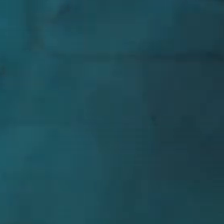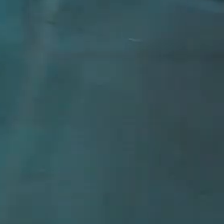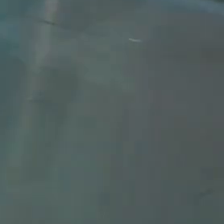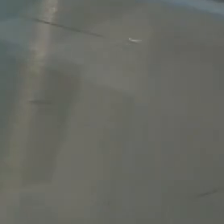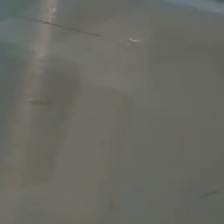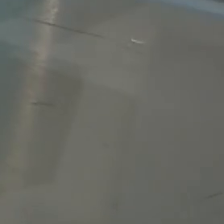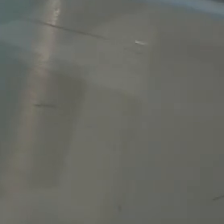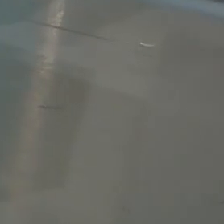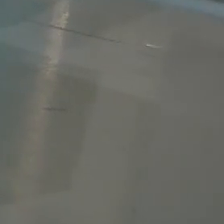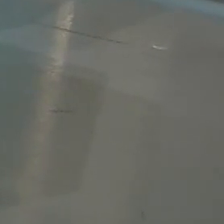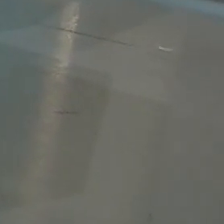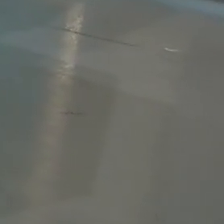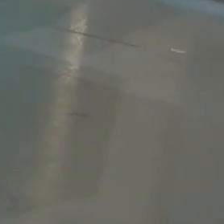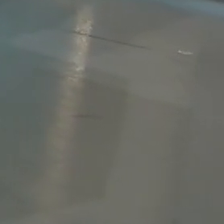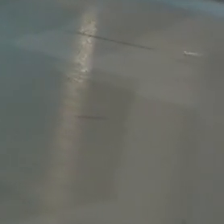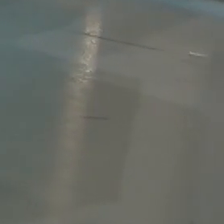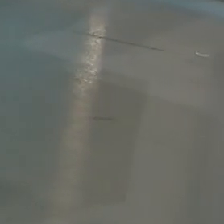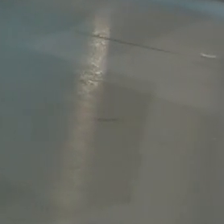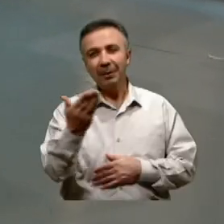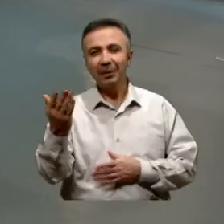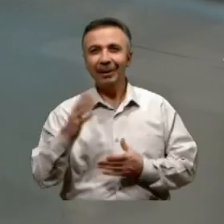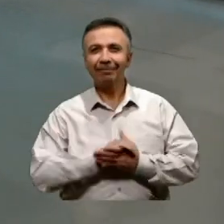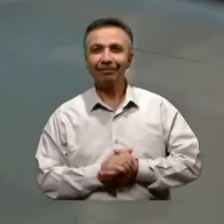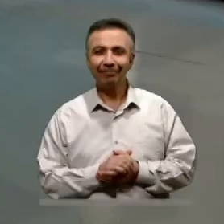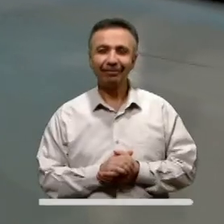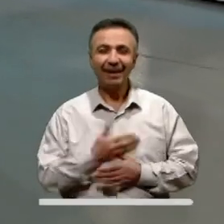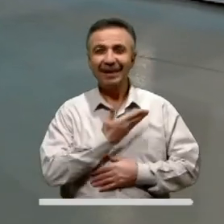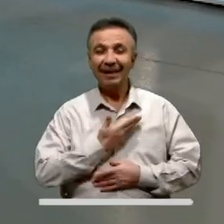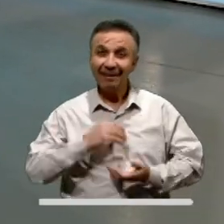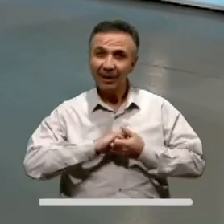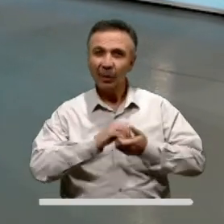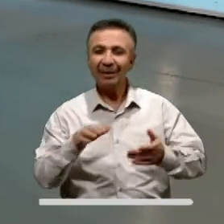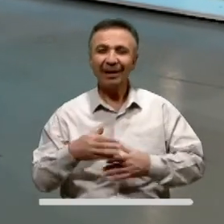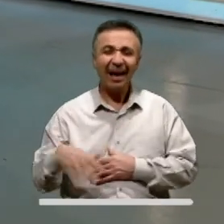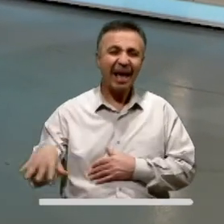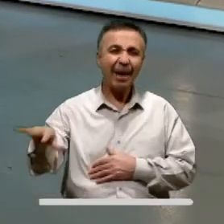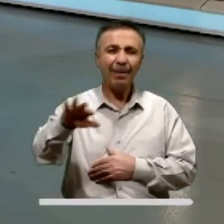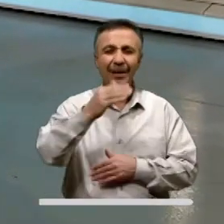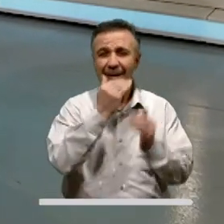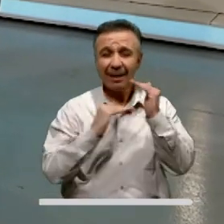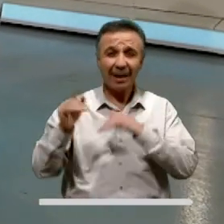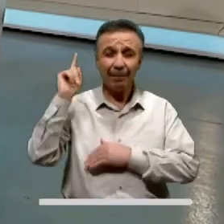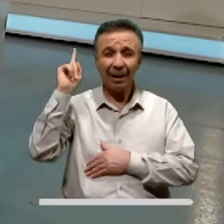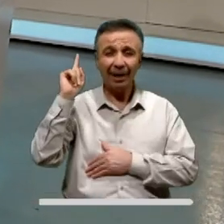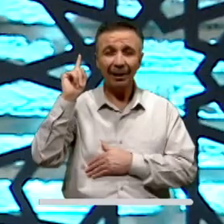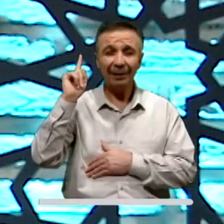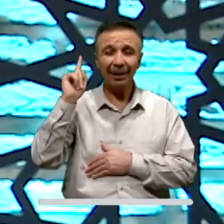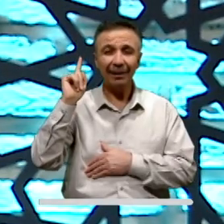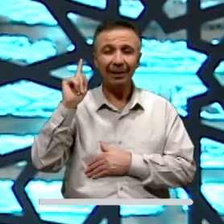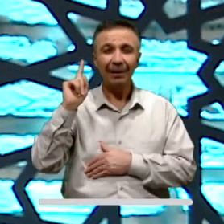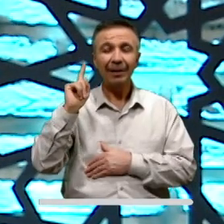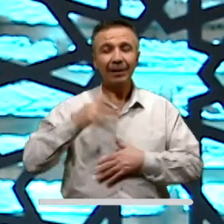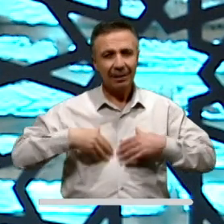farzdır. Esselamu Aleyküm ve Rahmetullahi ve Berekatuhu. Sevgili dostlar, hepinize Cenab-ı Allah'tan sağlık, afiyet niyaz ediyoruz.